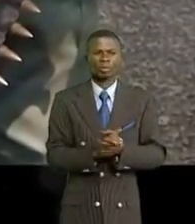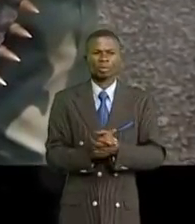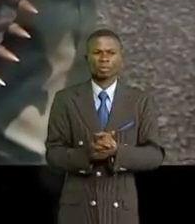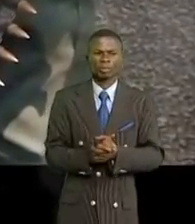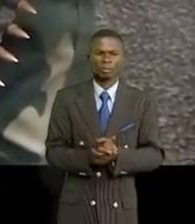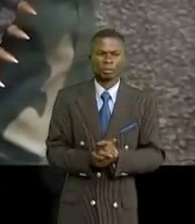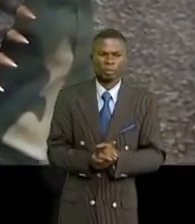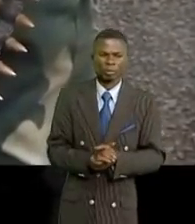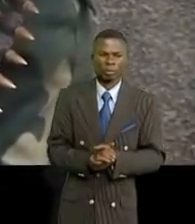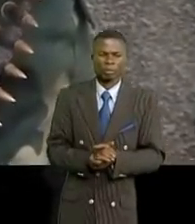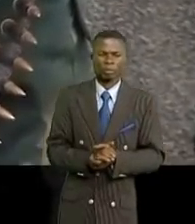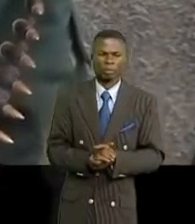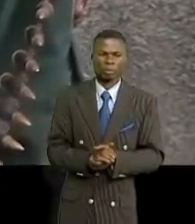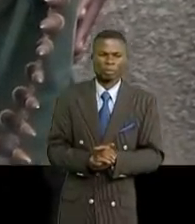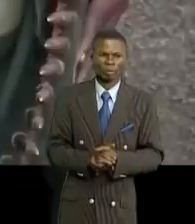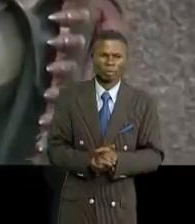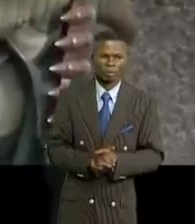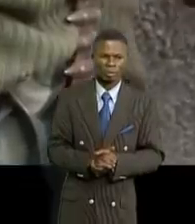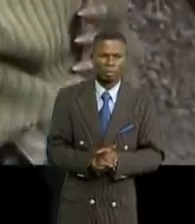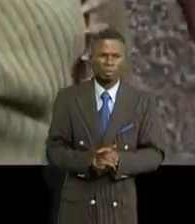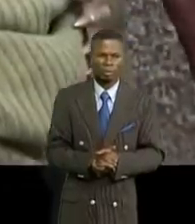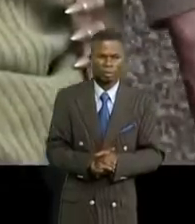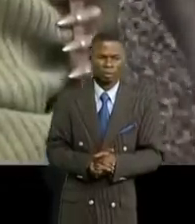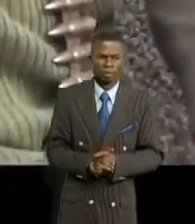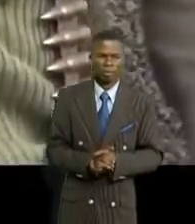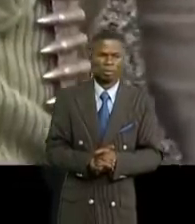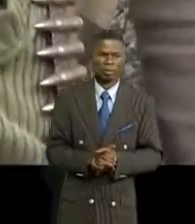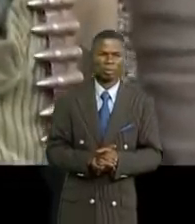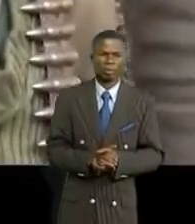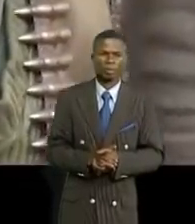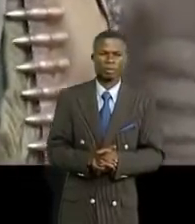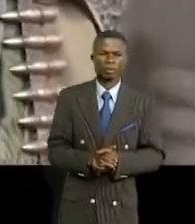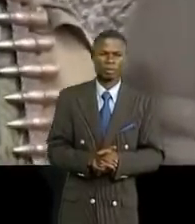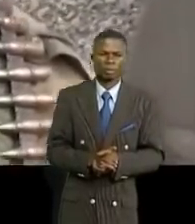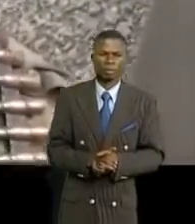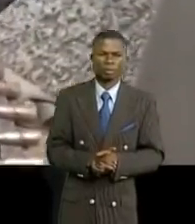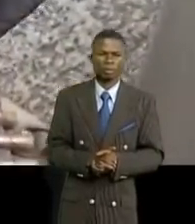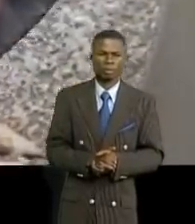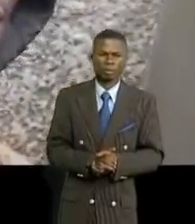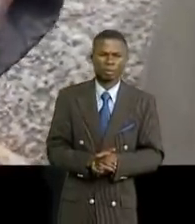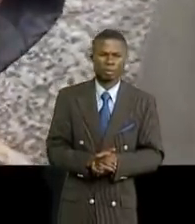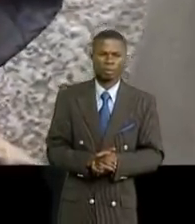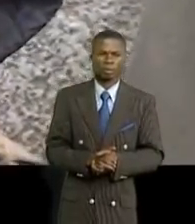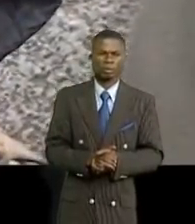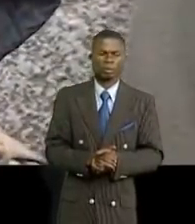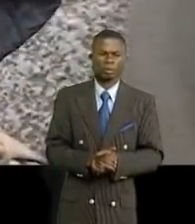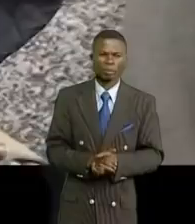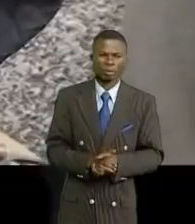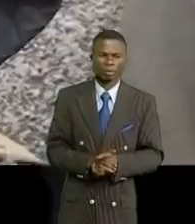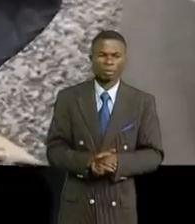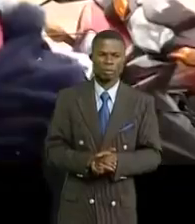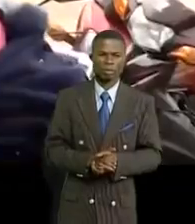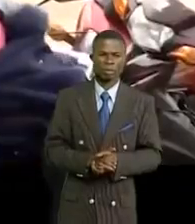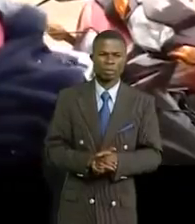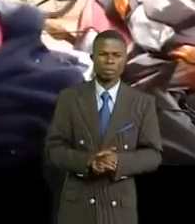douteux ah ouais c'est que tout ça est bien que touchant il et bhutani et où ils étaient tous contents loisirs etc coin de ville mais